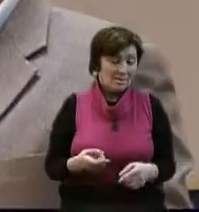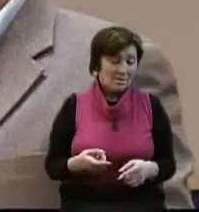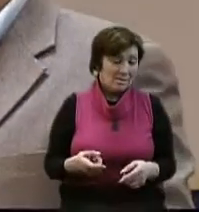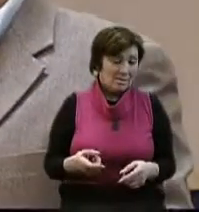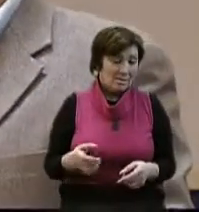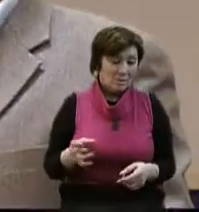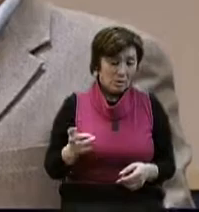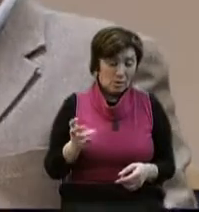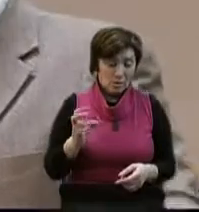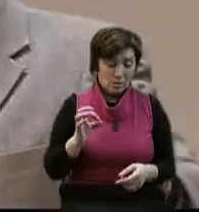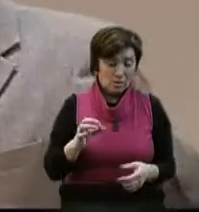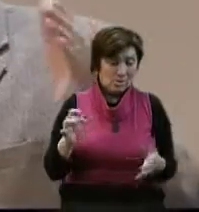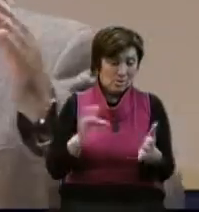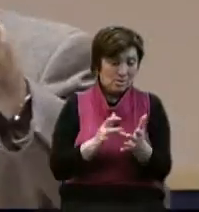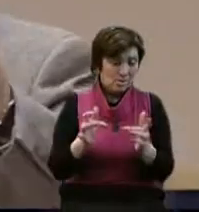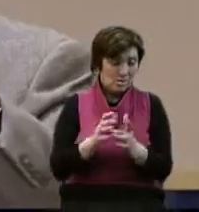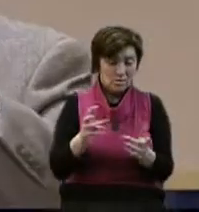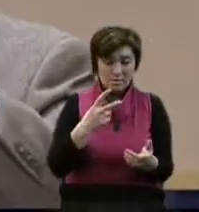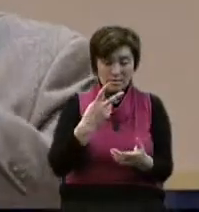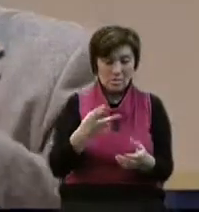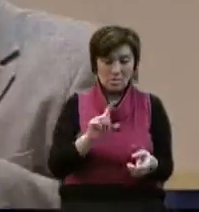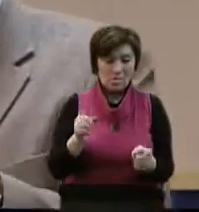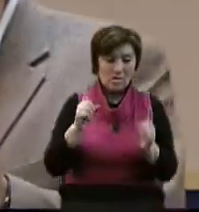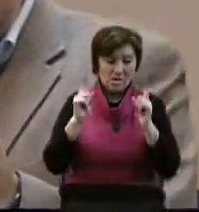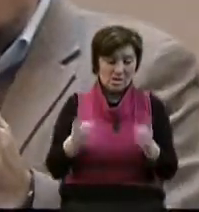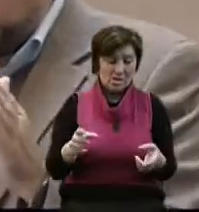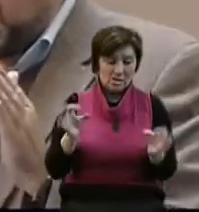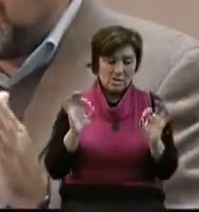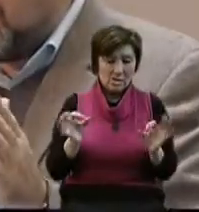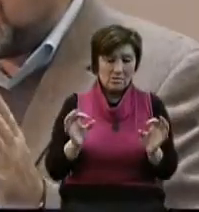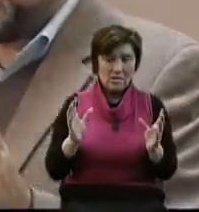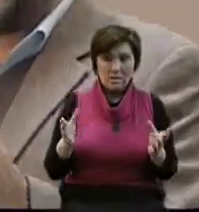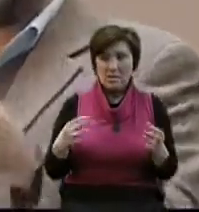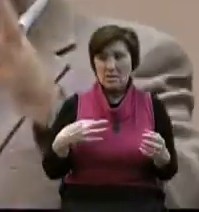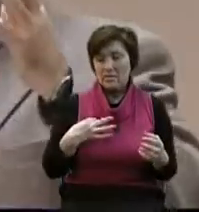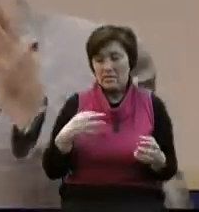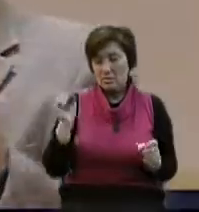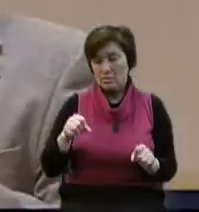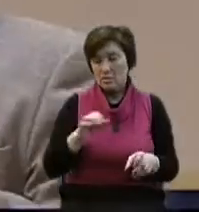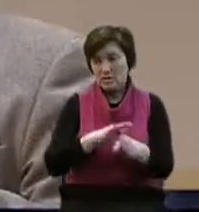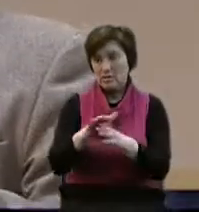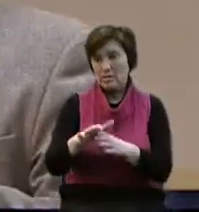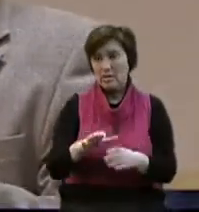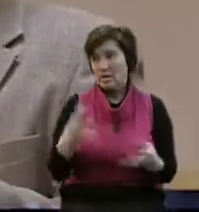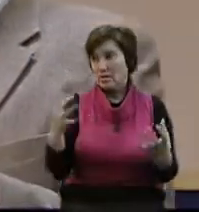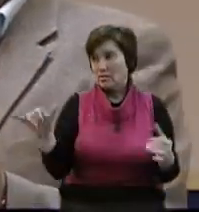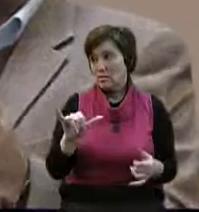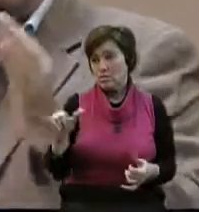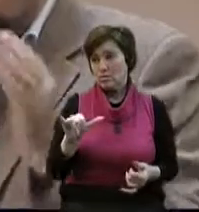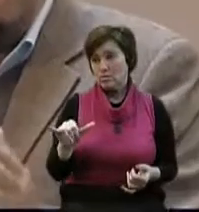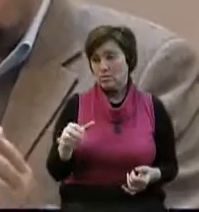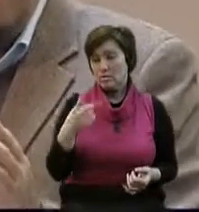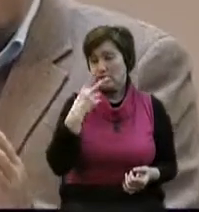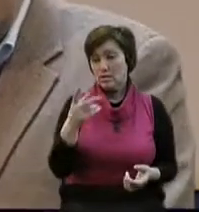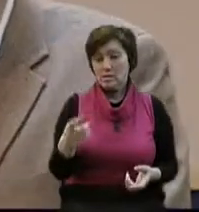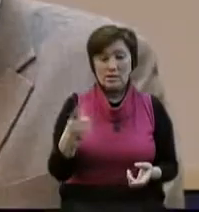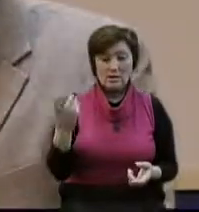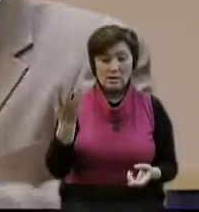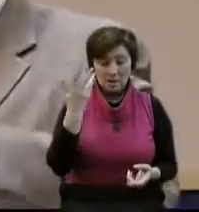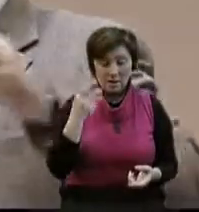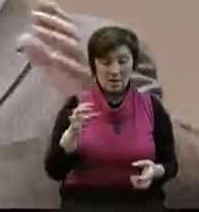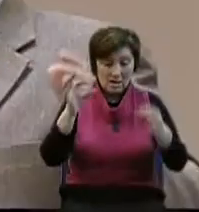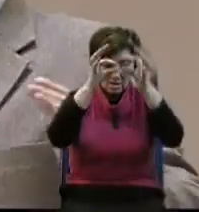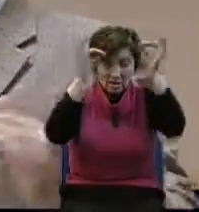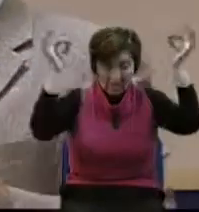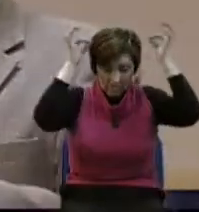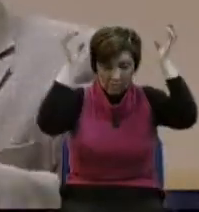нарушением субботы. И в данном случае он приводит вот этот пример, когда Давид, будучи голодным вместе со своими спутниками, когда не было